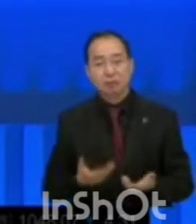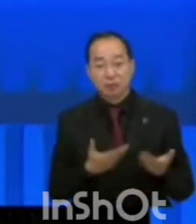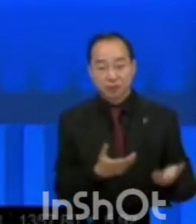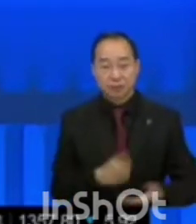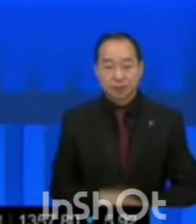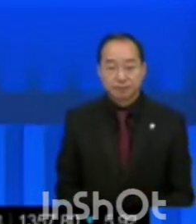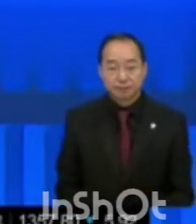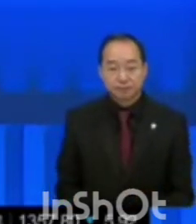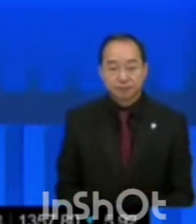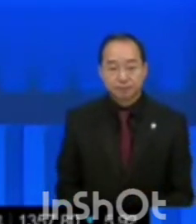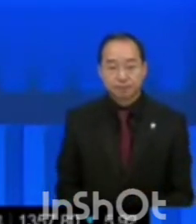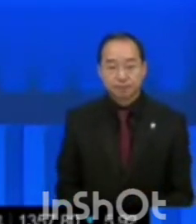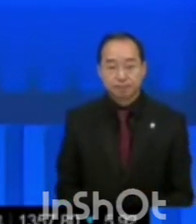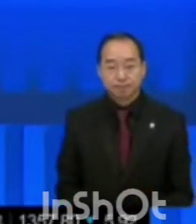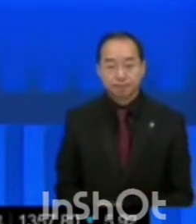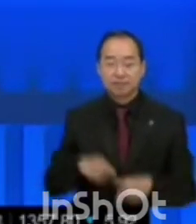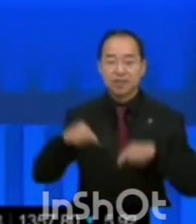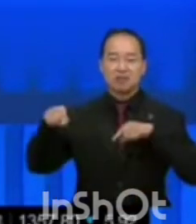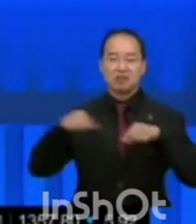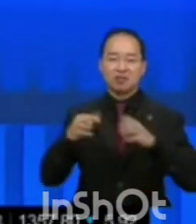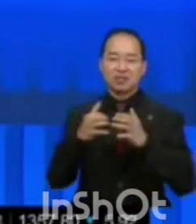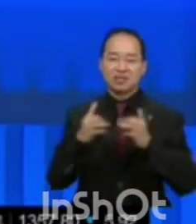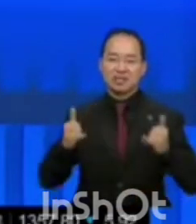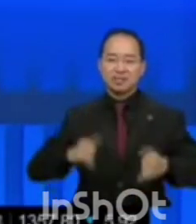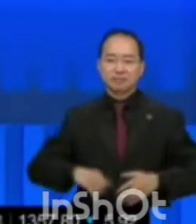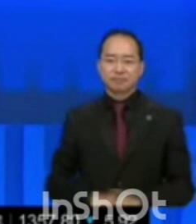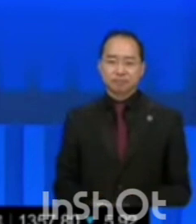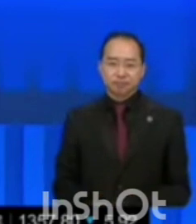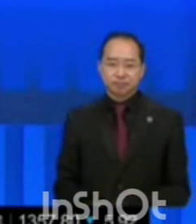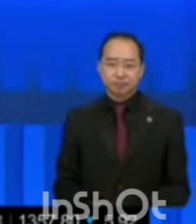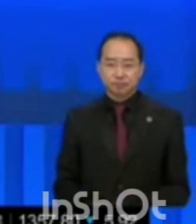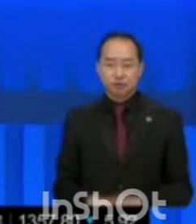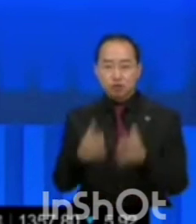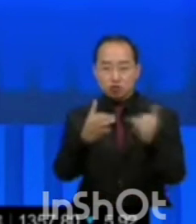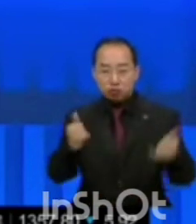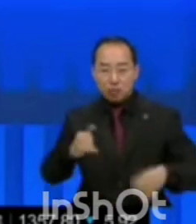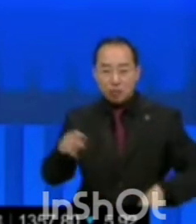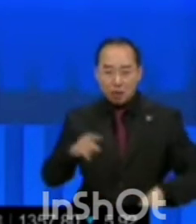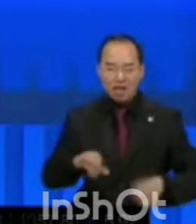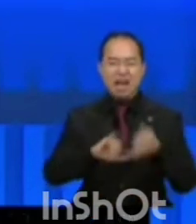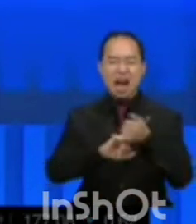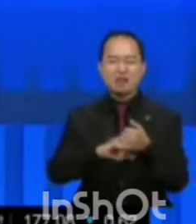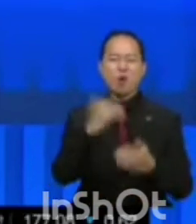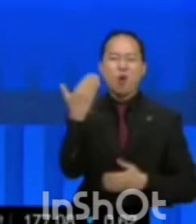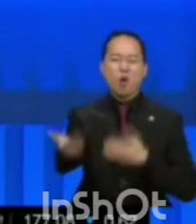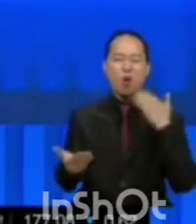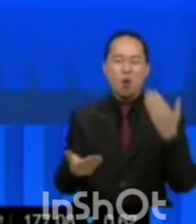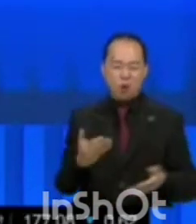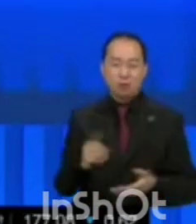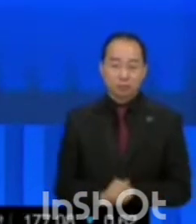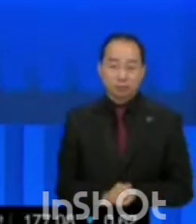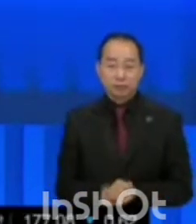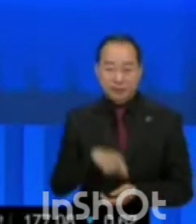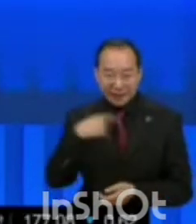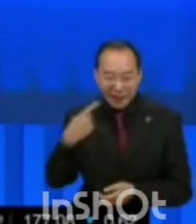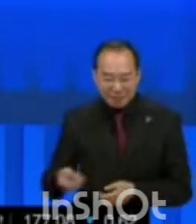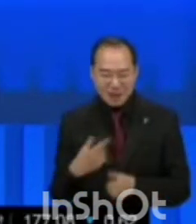하겠습니다. 정치인들은 아무런 담보 없이 국민들에게 뭔가를 약속하고 국민으로부터 권한을